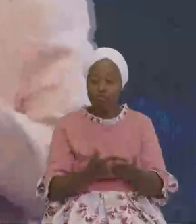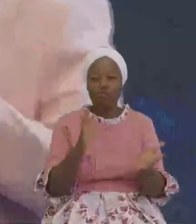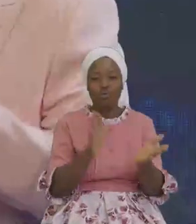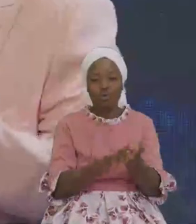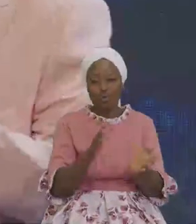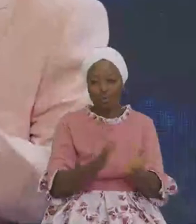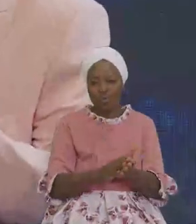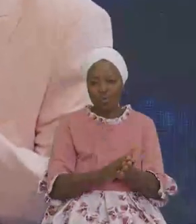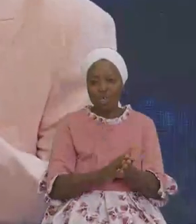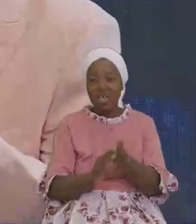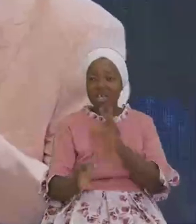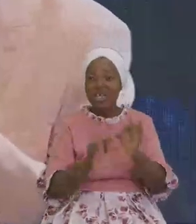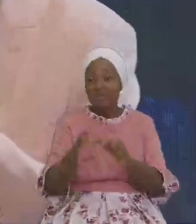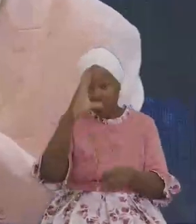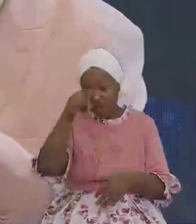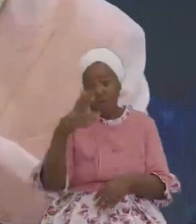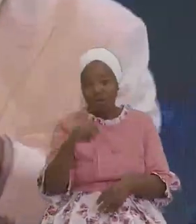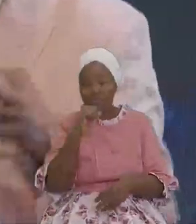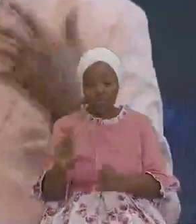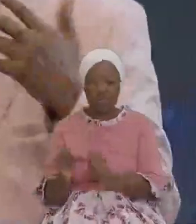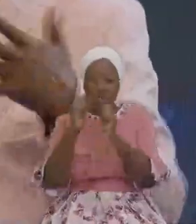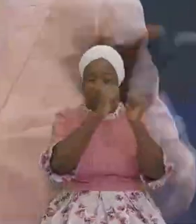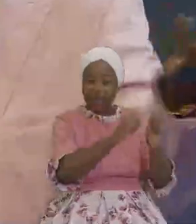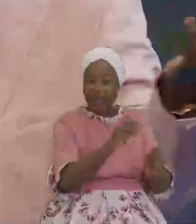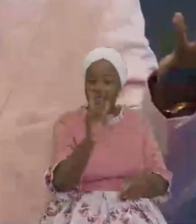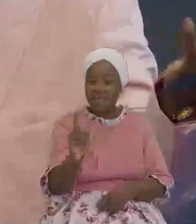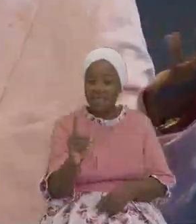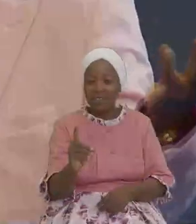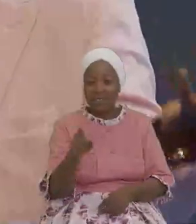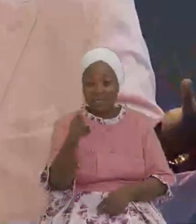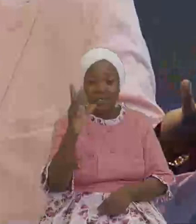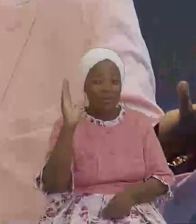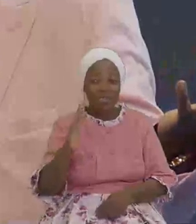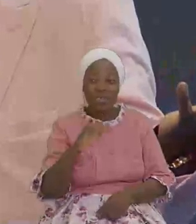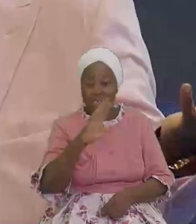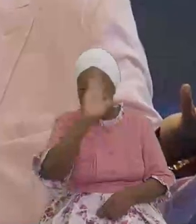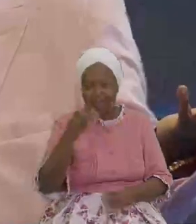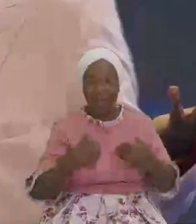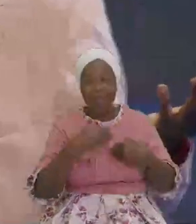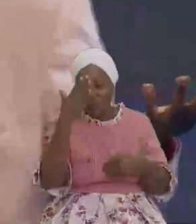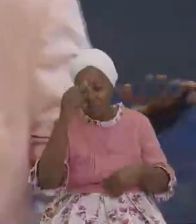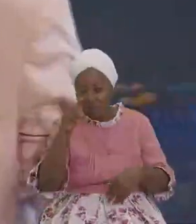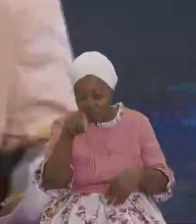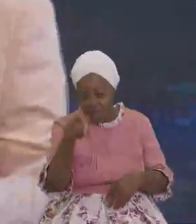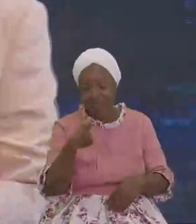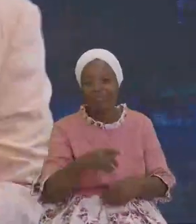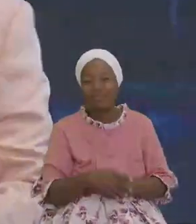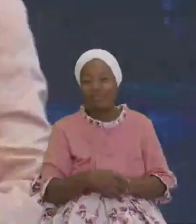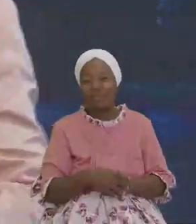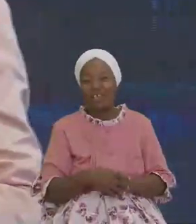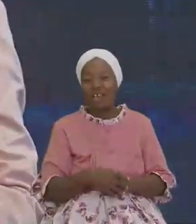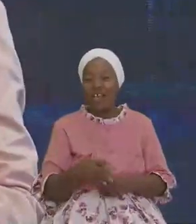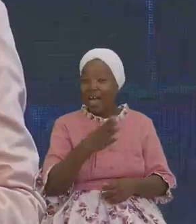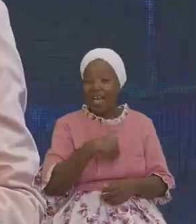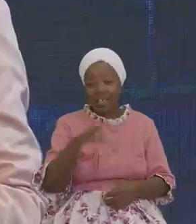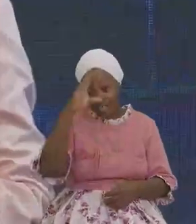Et je suis venu dans une vraie école. Si je n'étais pas transféré, vous n'allez jamais